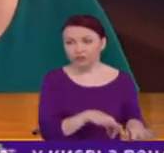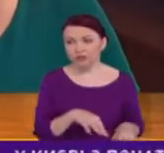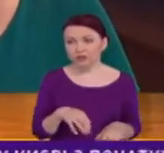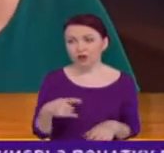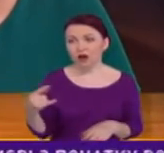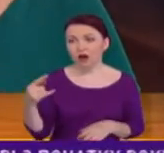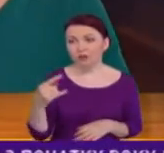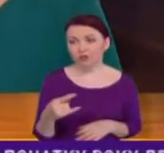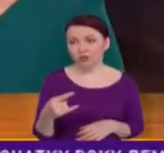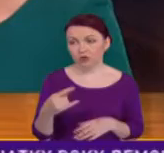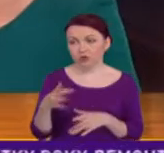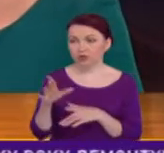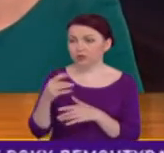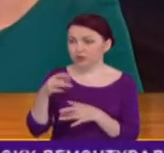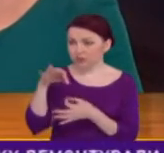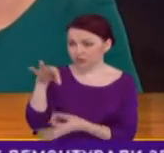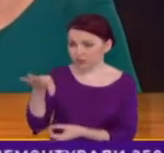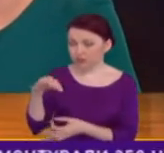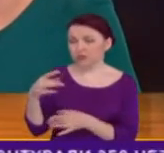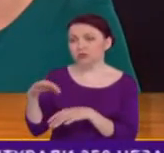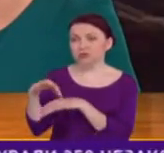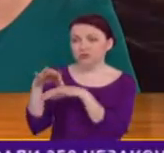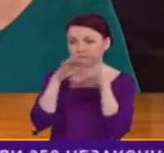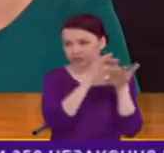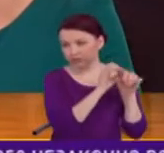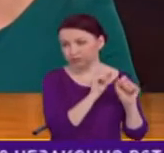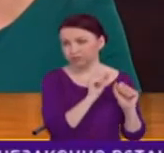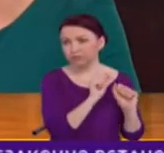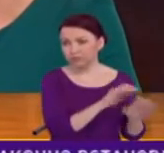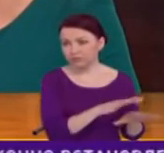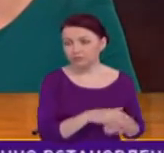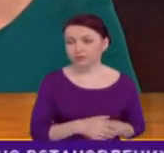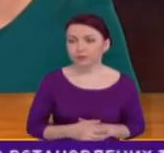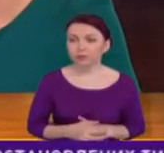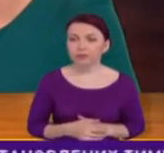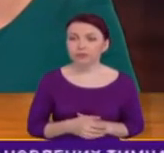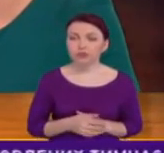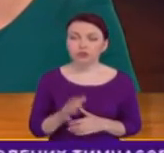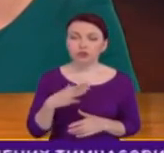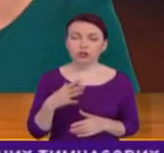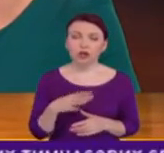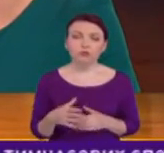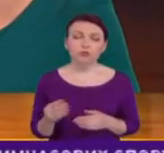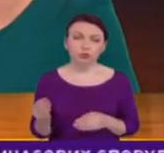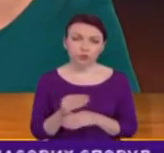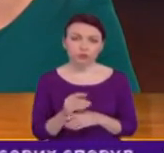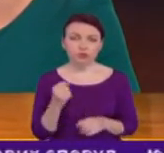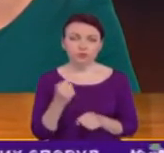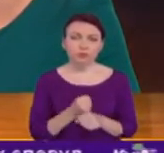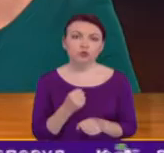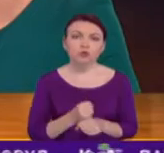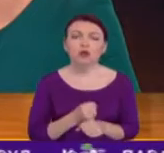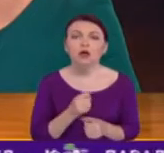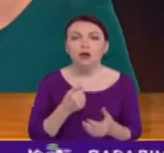так, але ми ще чекаємо, що доповнення, щоб запрацювала база у Національній поліції, і